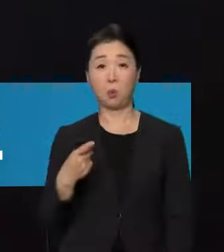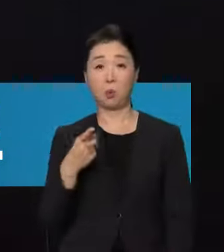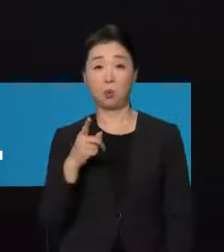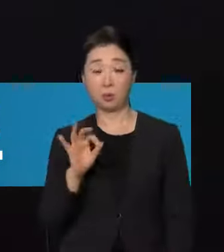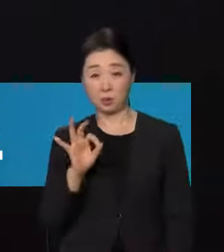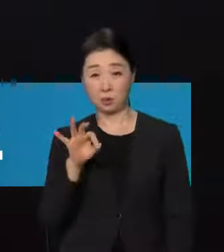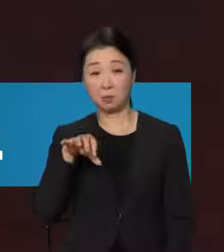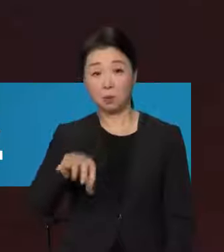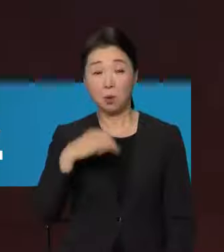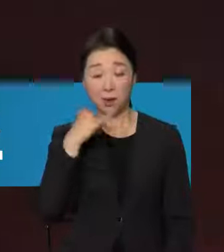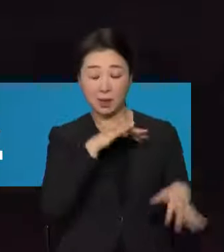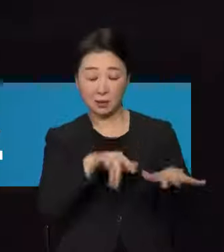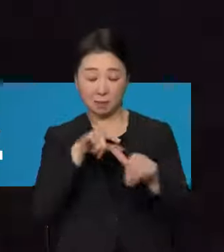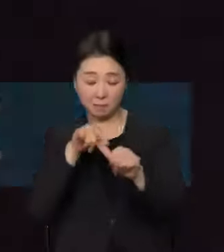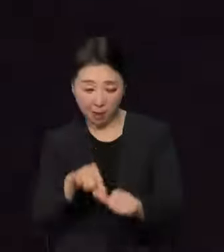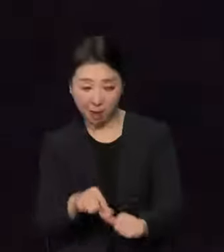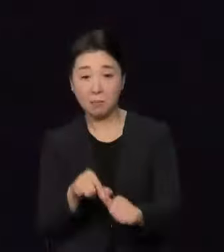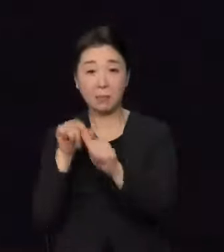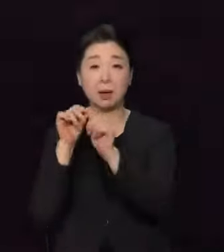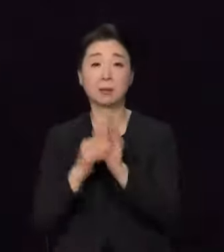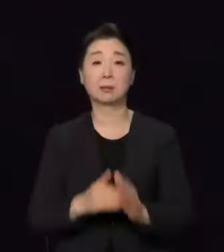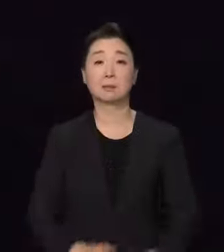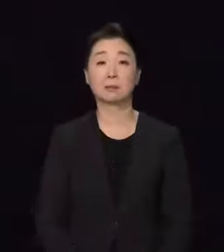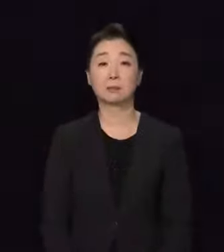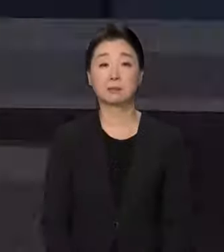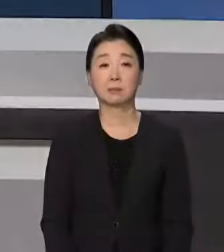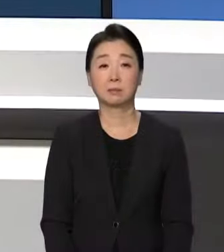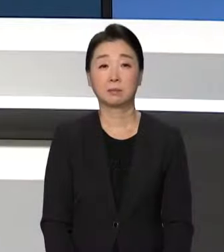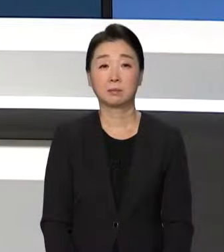빠진 50대 선장이 해경에 구조됐습니다.